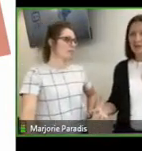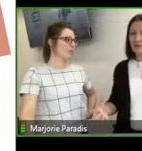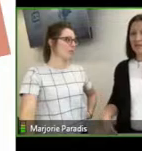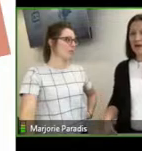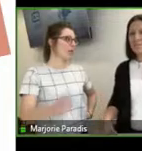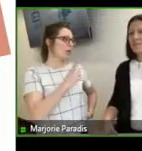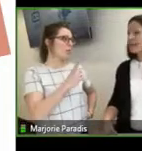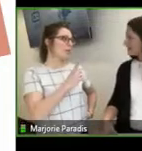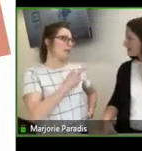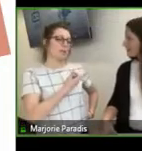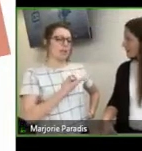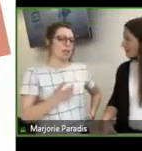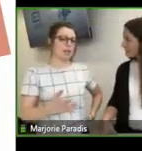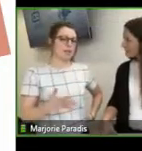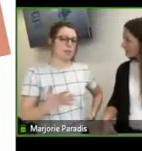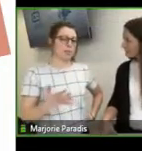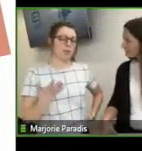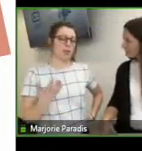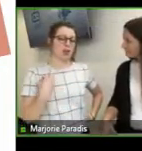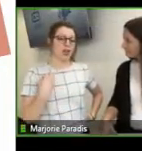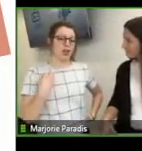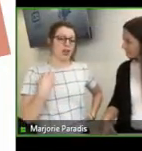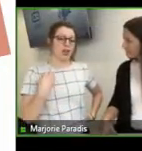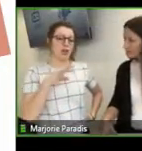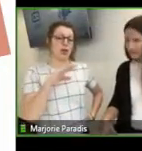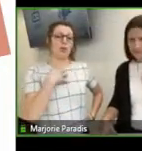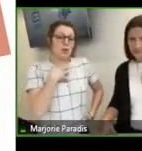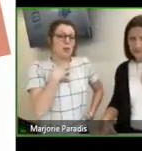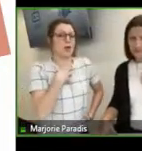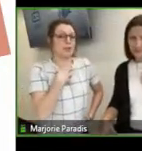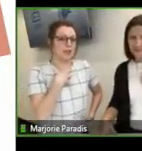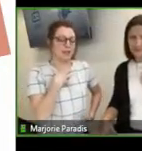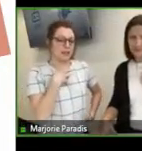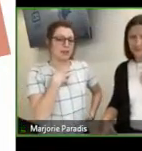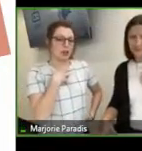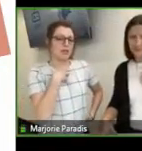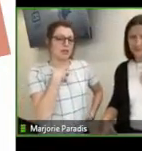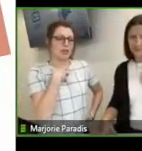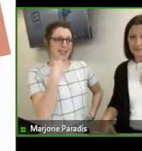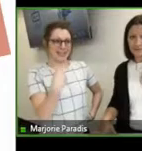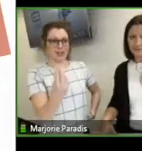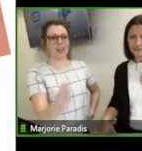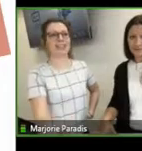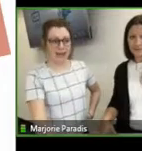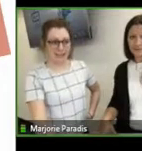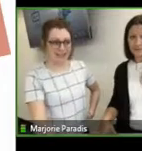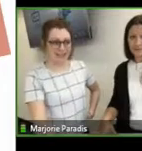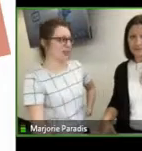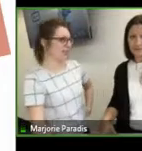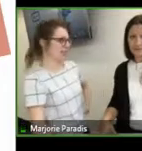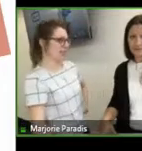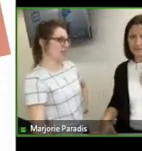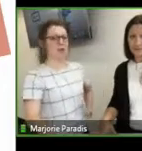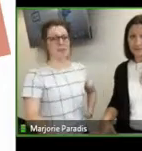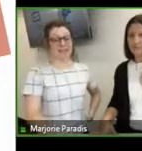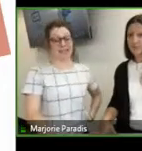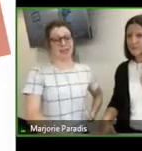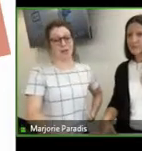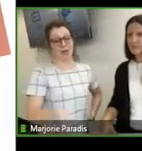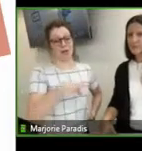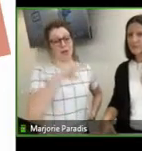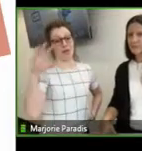stade finalement? Puis, tu sais, je t'arrête même pour dire que là, nous, on est en train de questionner la pertinence de cette question-là, mais